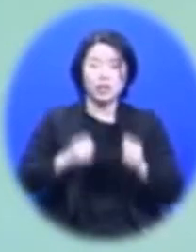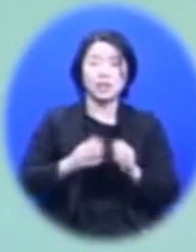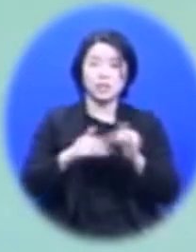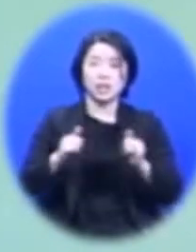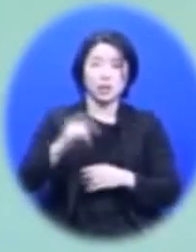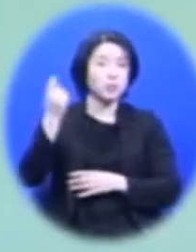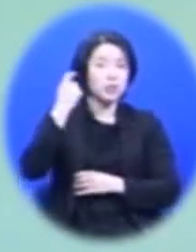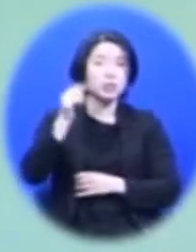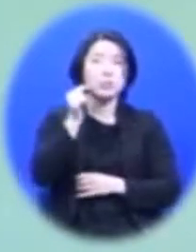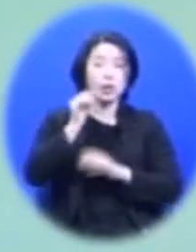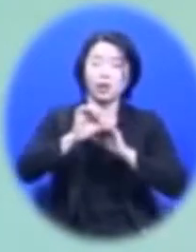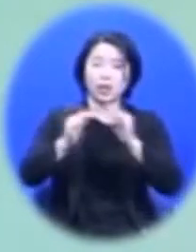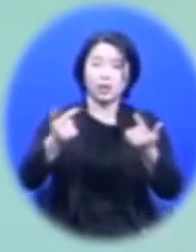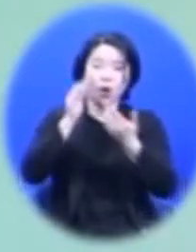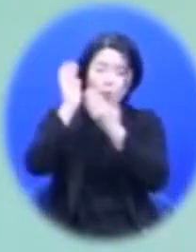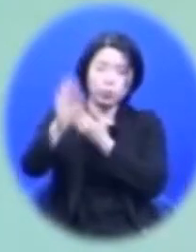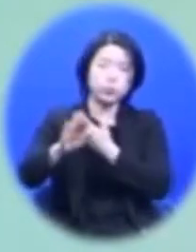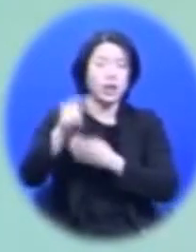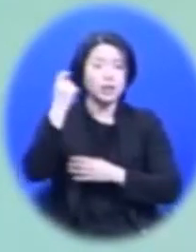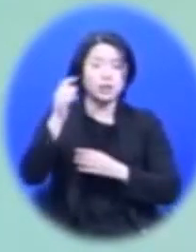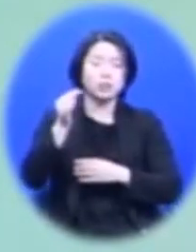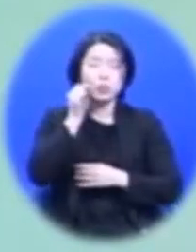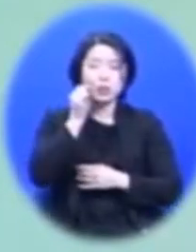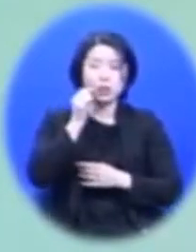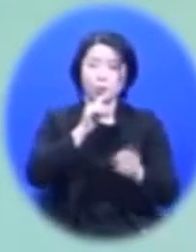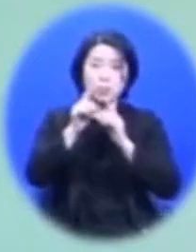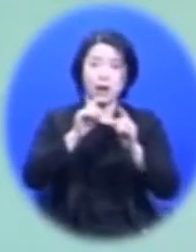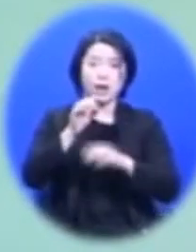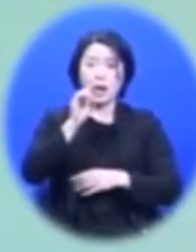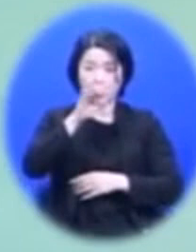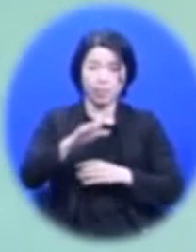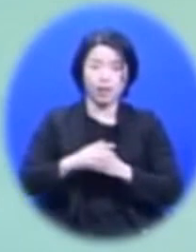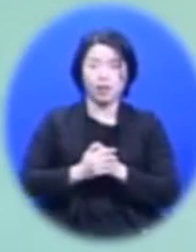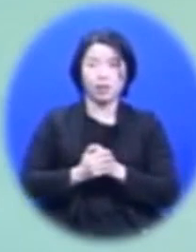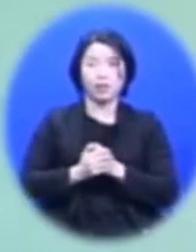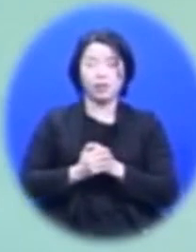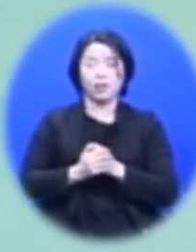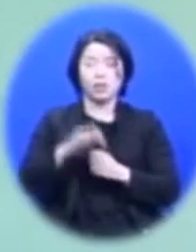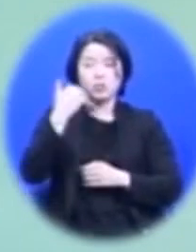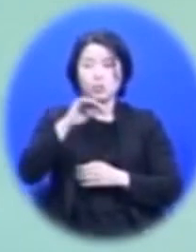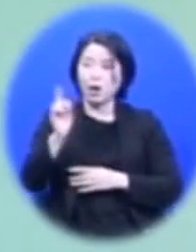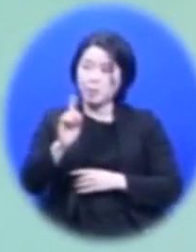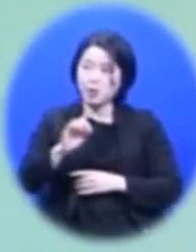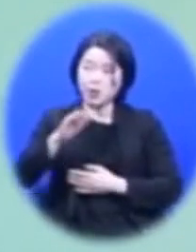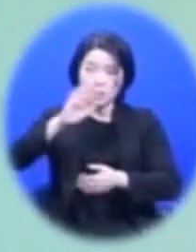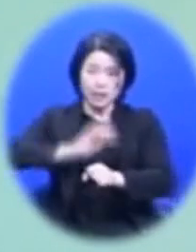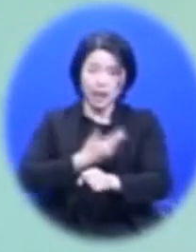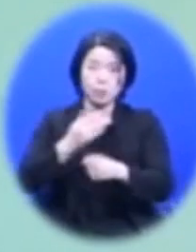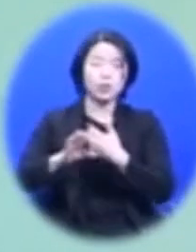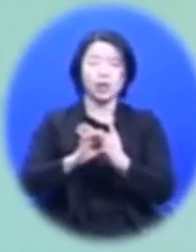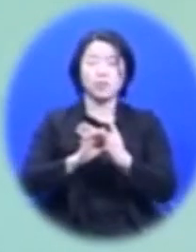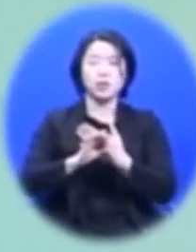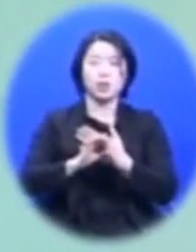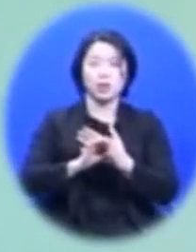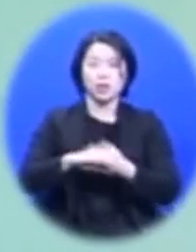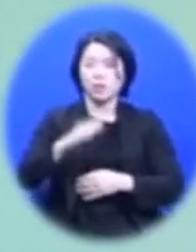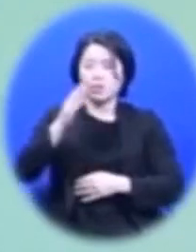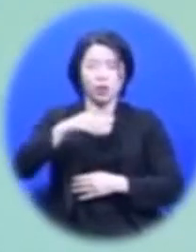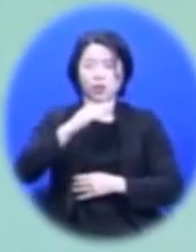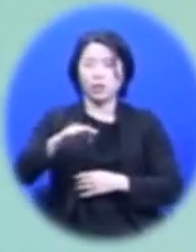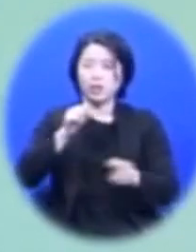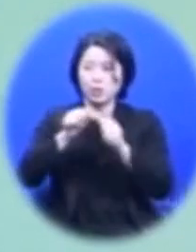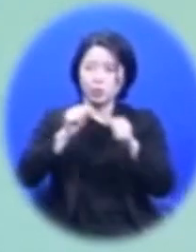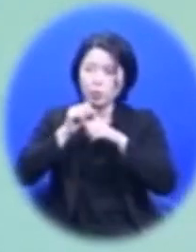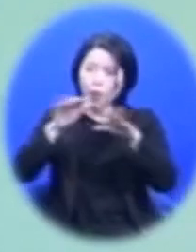이제 나중에 못 들었다고 하면 안 됩니다. 누가 뭘 잘못하면 그러면 절대 소문내지